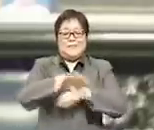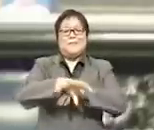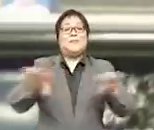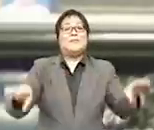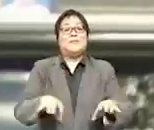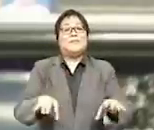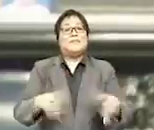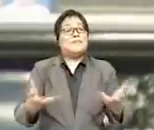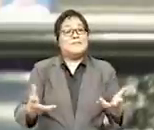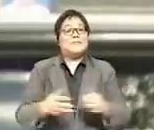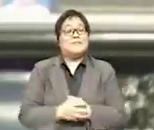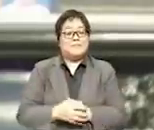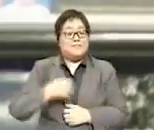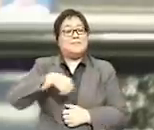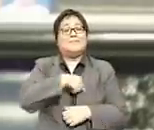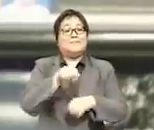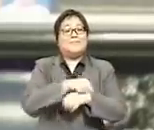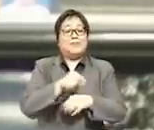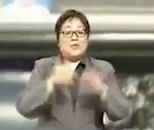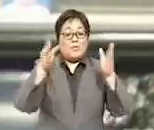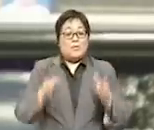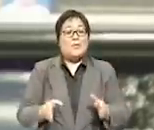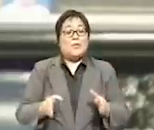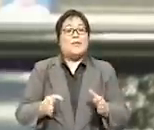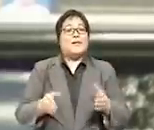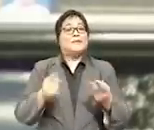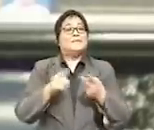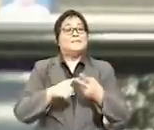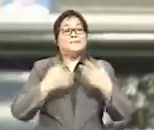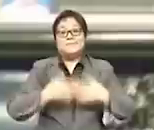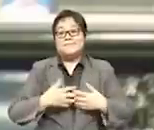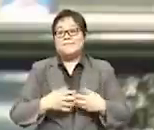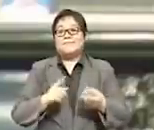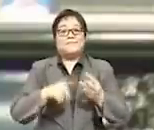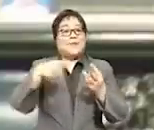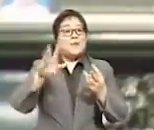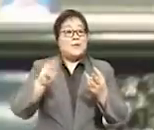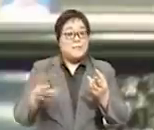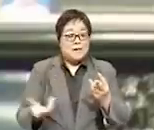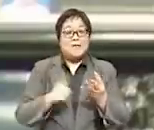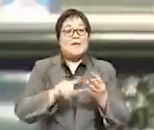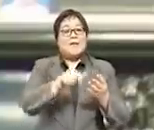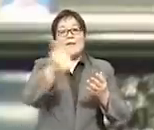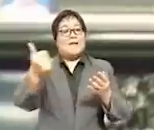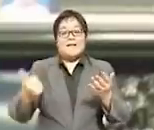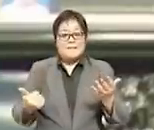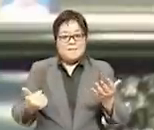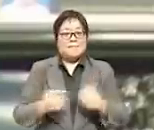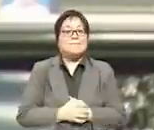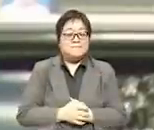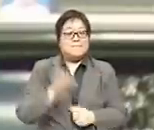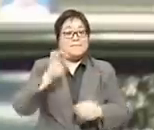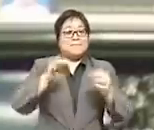nih langkah semoto dimana kita menggunakan orang Jendral Pam dan juga Lala lagi untuk nafas